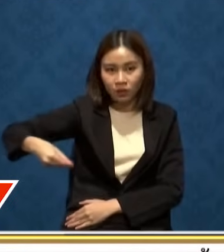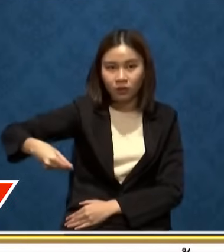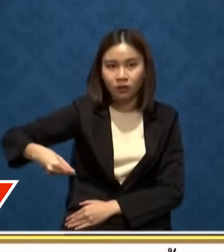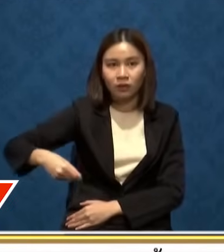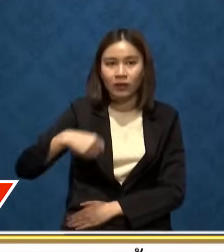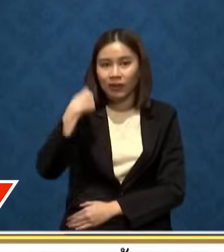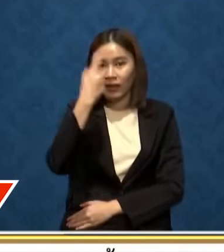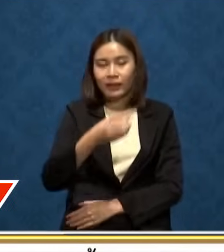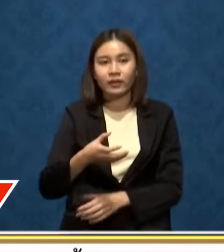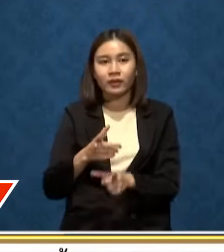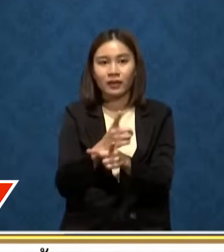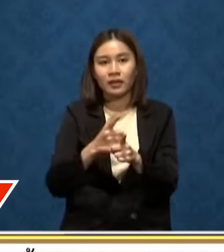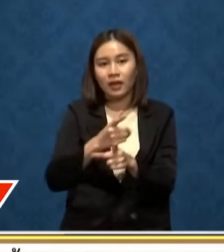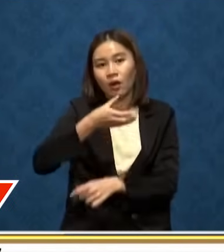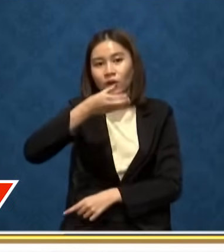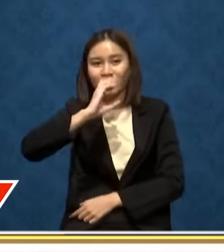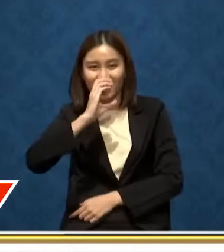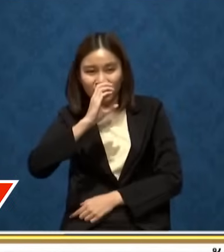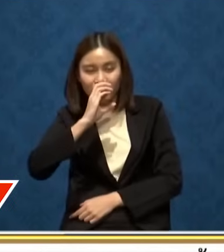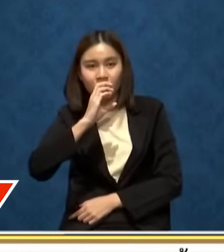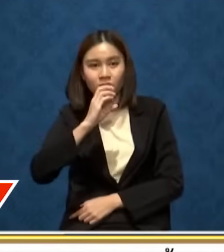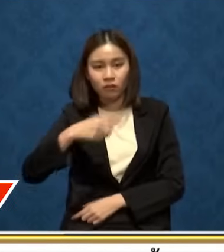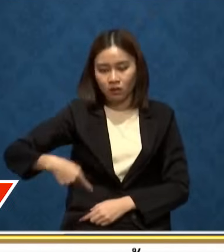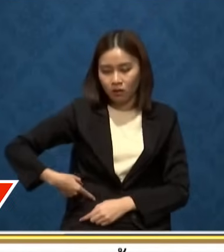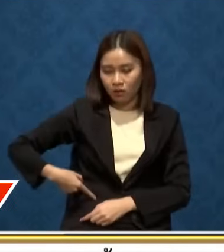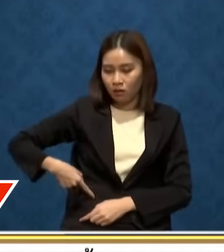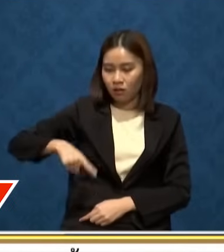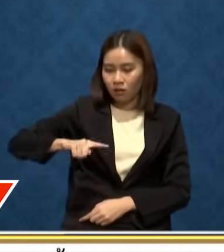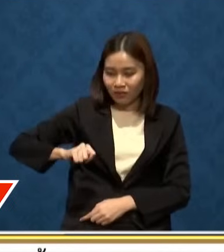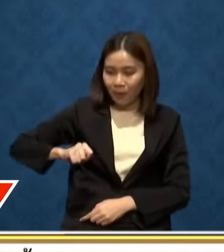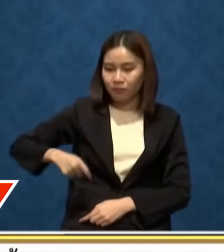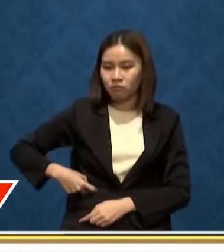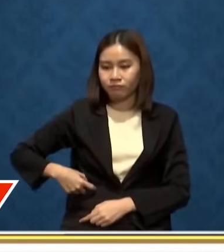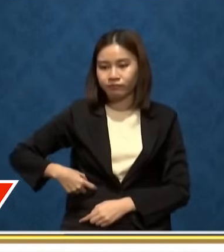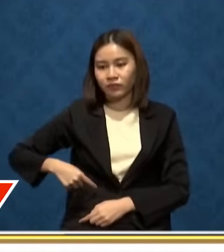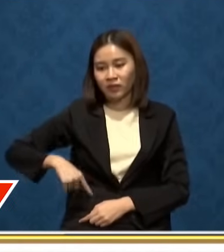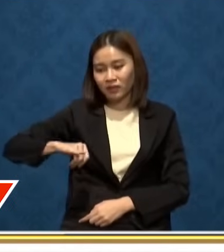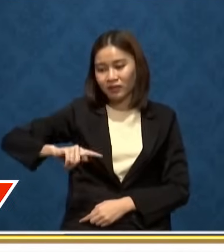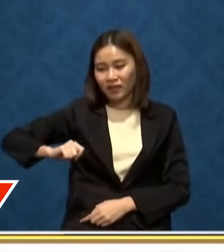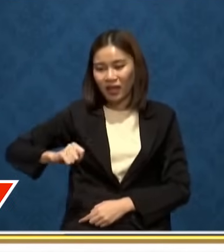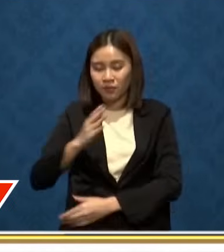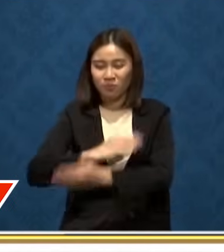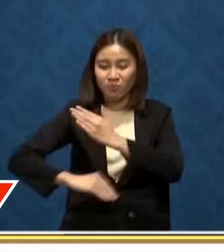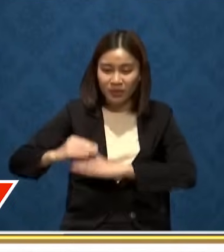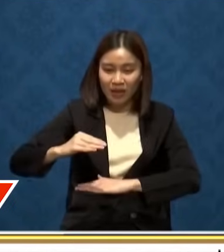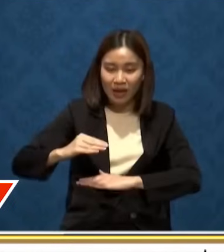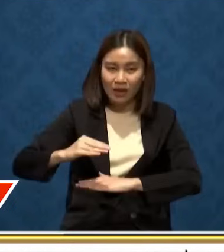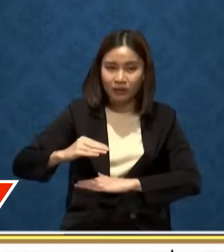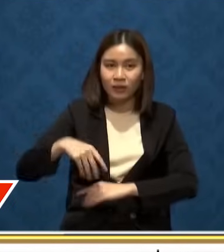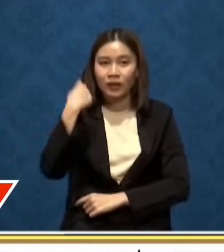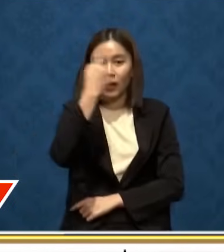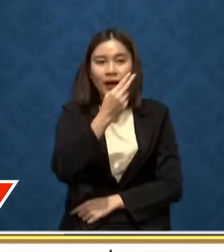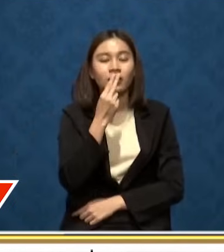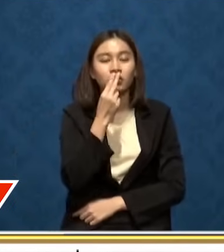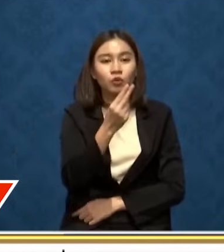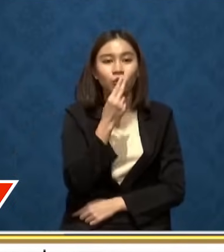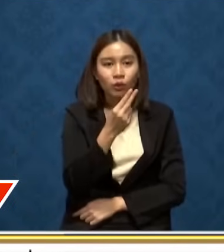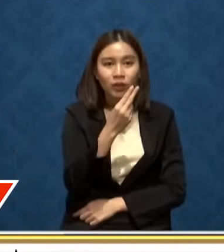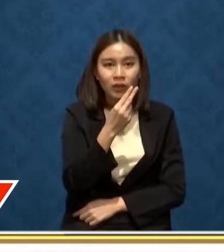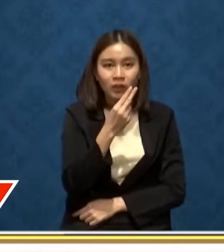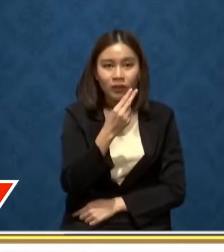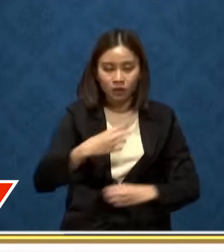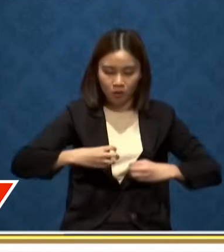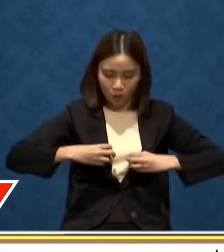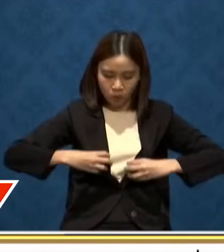ที่กินเหล้าแล้วเขาต้องตับไตพิการเขาขอไปรักษาเขาได้ไหมคนที่สูบบุหรี่แล้วเป็นถุงล